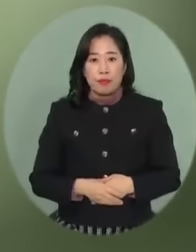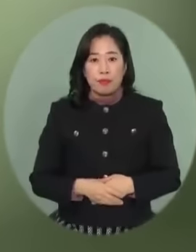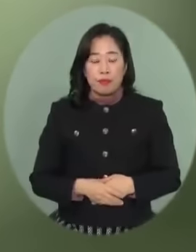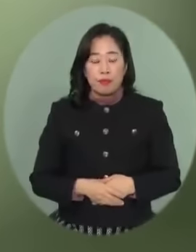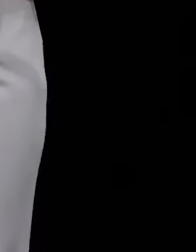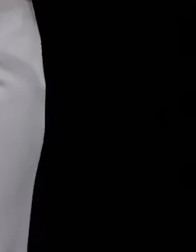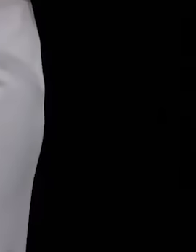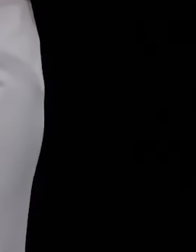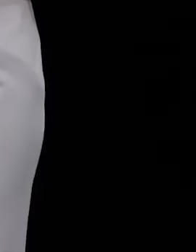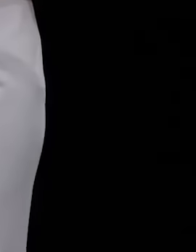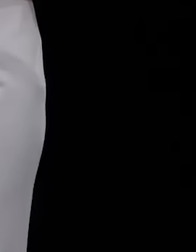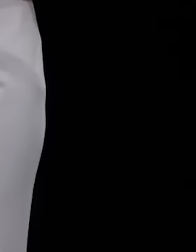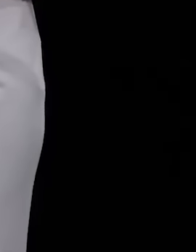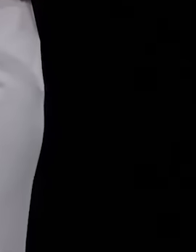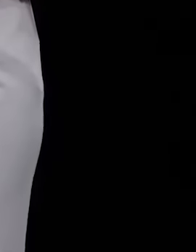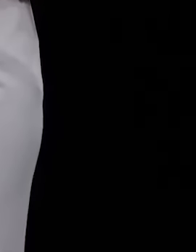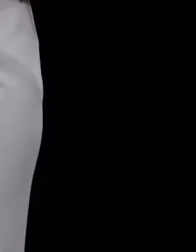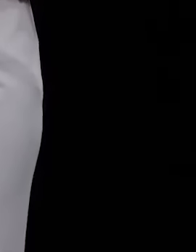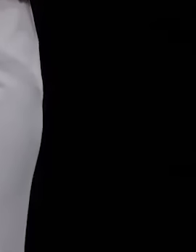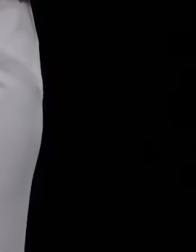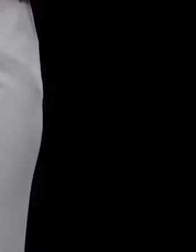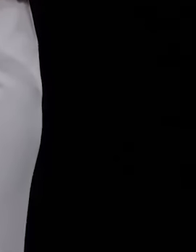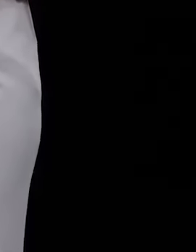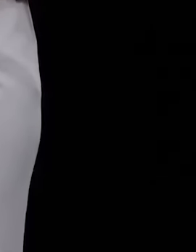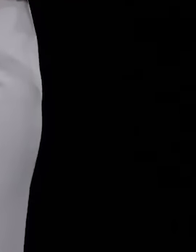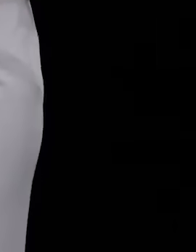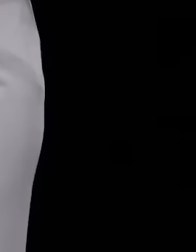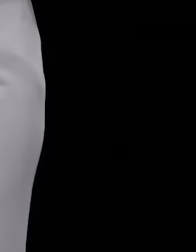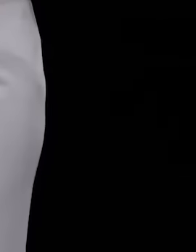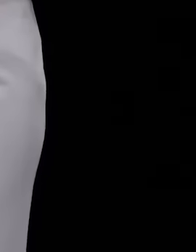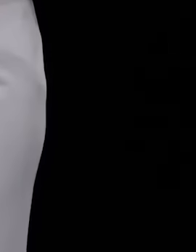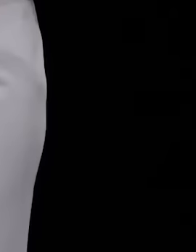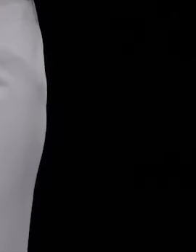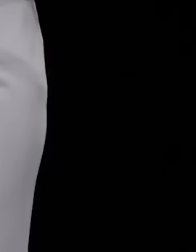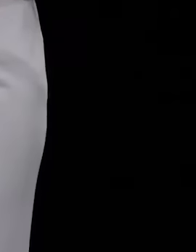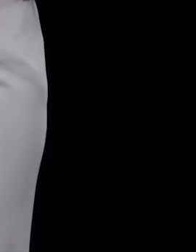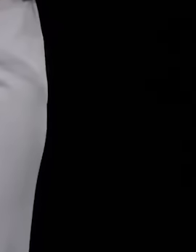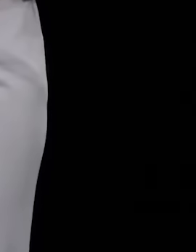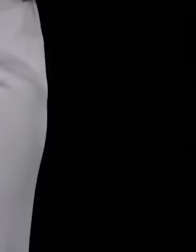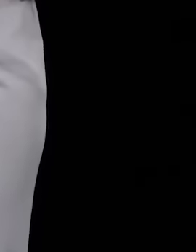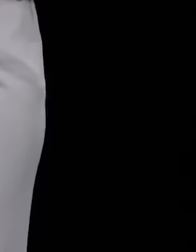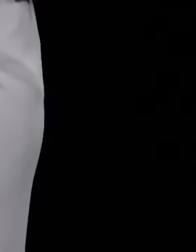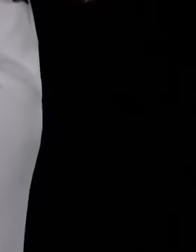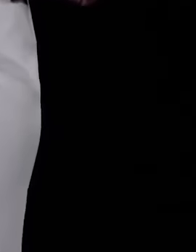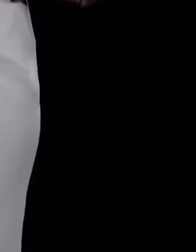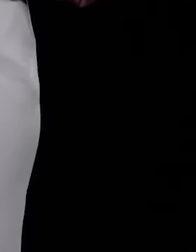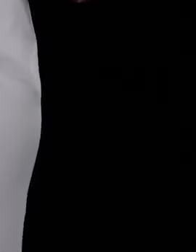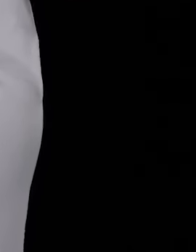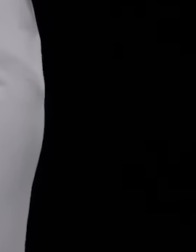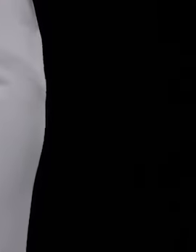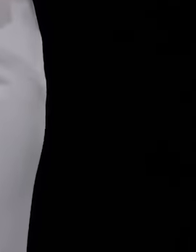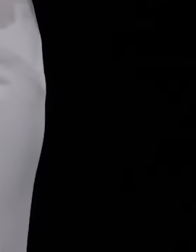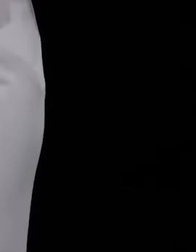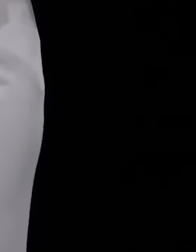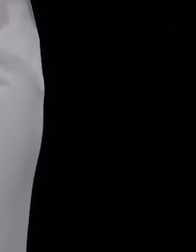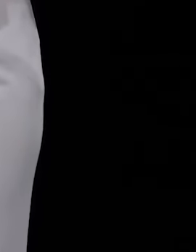김초롱입니다. 언제 어디서나 내 손안의 뉴스. 광주 MBC 뉴스 유튜브 구독으로 함께하세요.